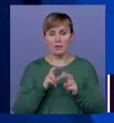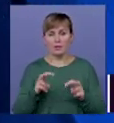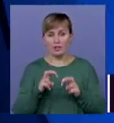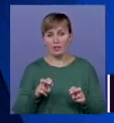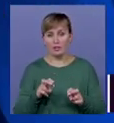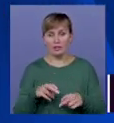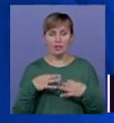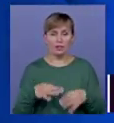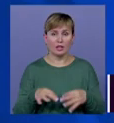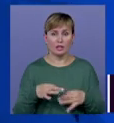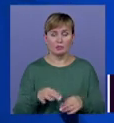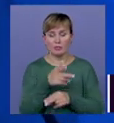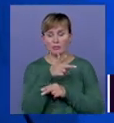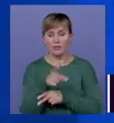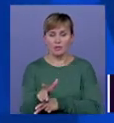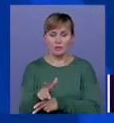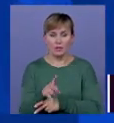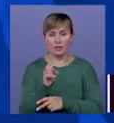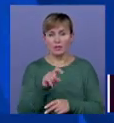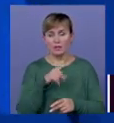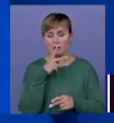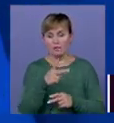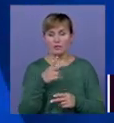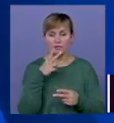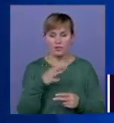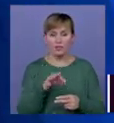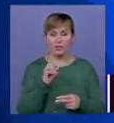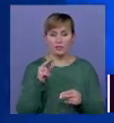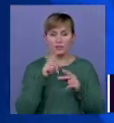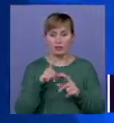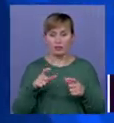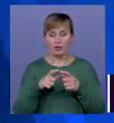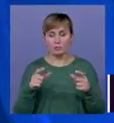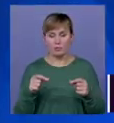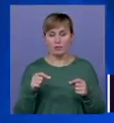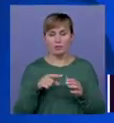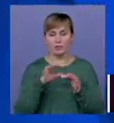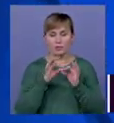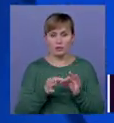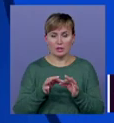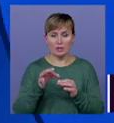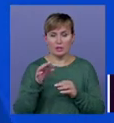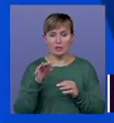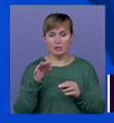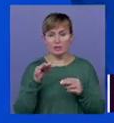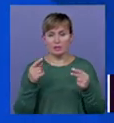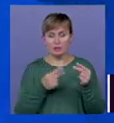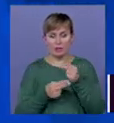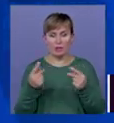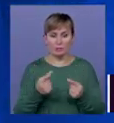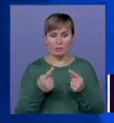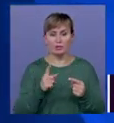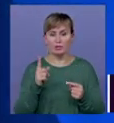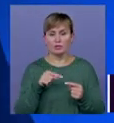транспортного холдинга, засняли на видео. На кадрах отчетливо видно, как школьный проездной тщательно замаскирован под обычный. Известно,